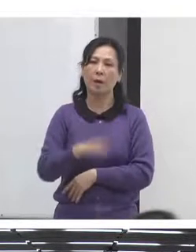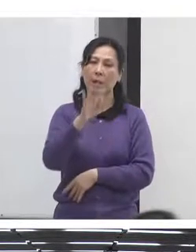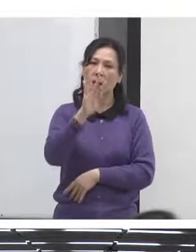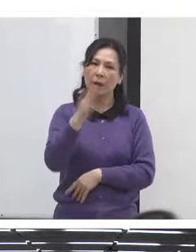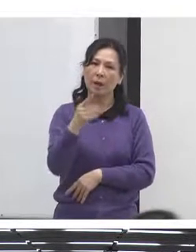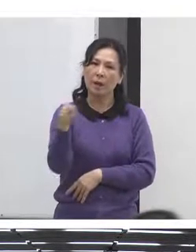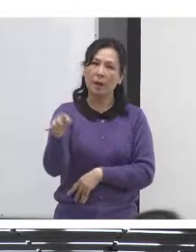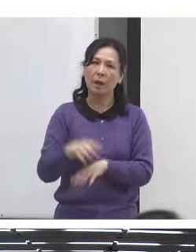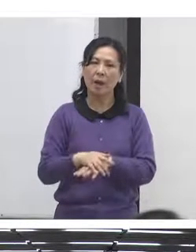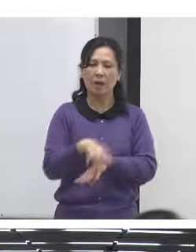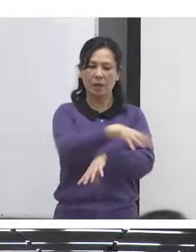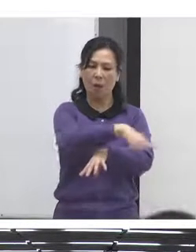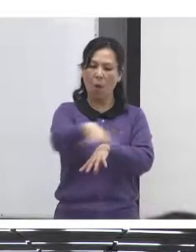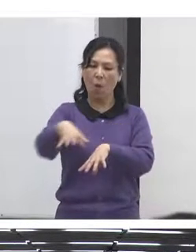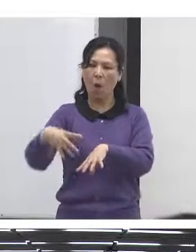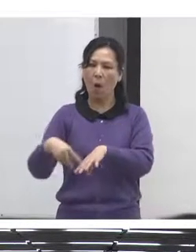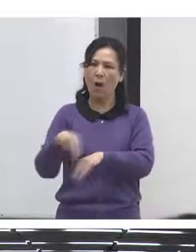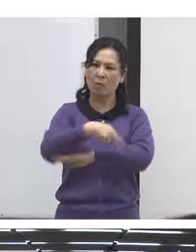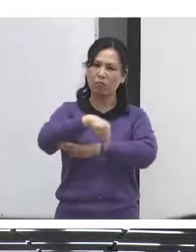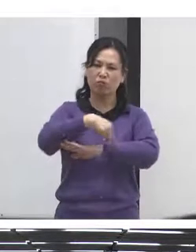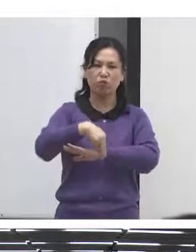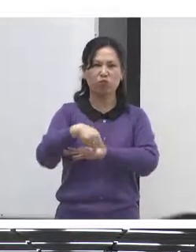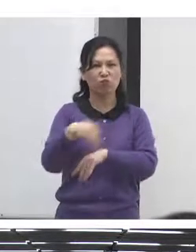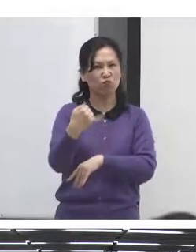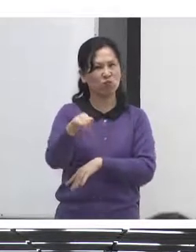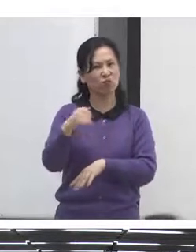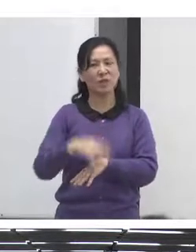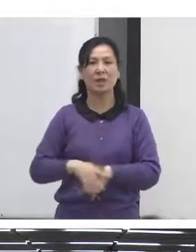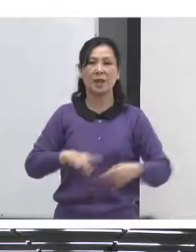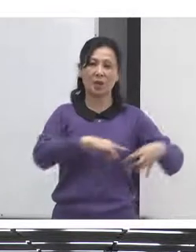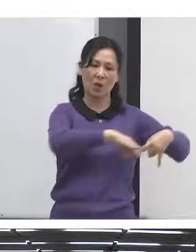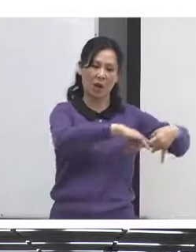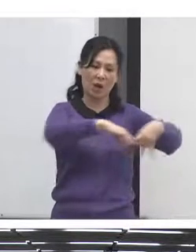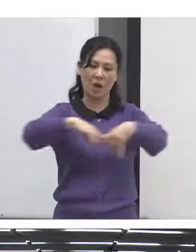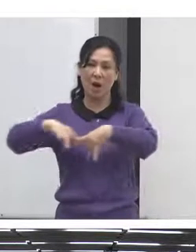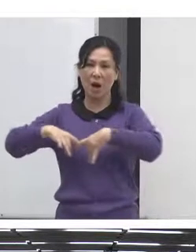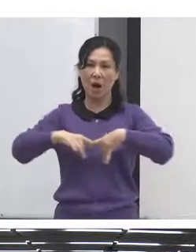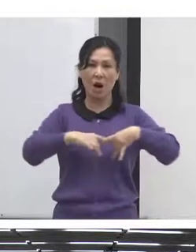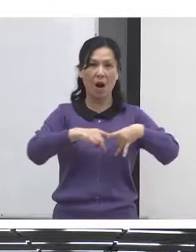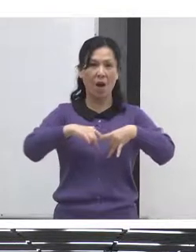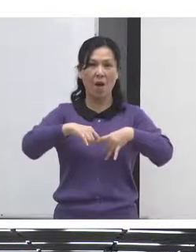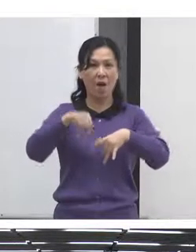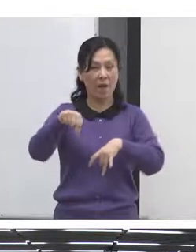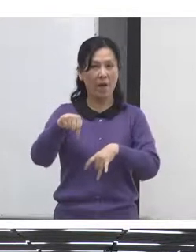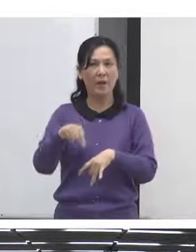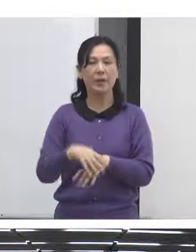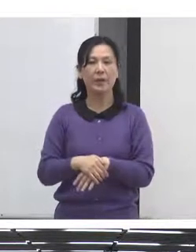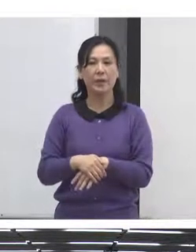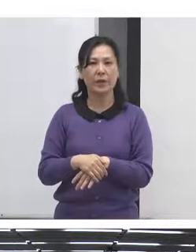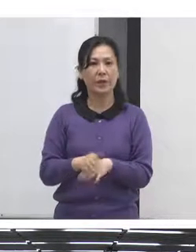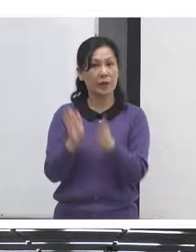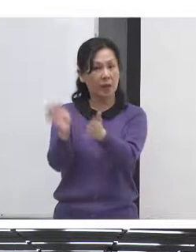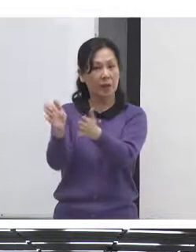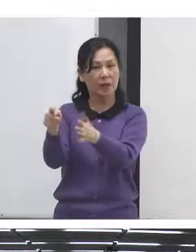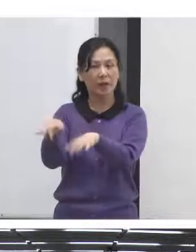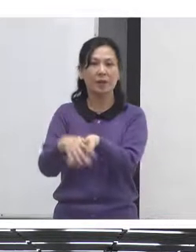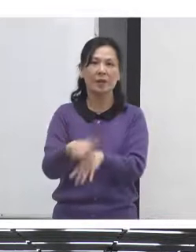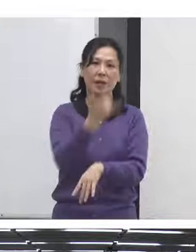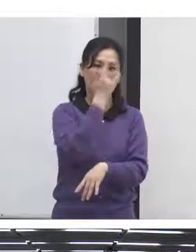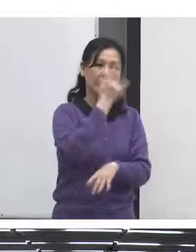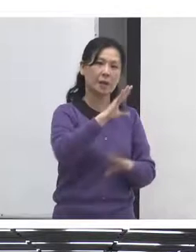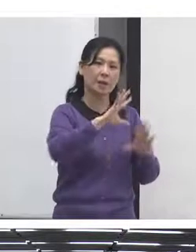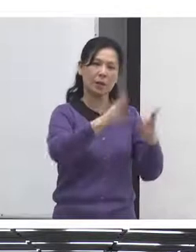能并没有做很好的管理规划，所以联合国这个部分就是会由这个德国的外交